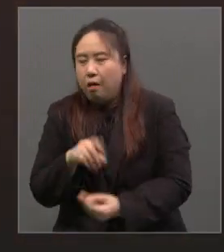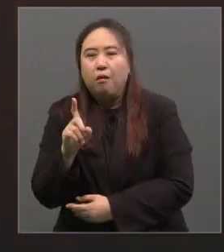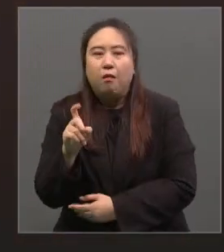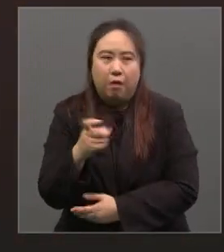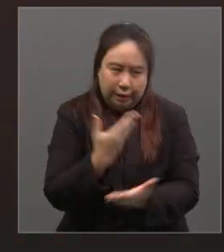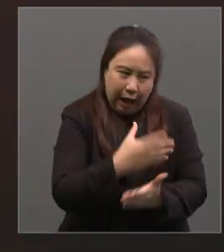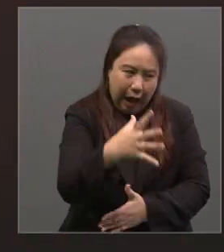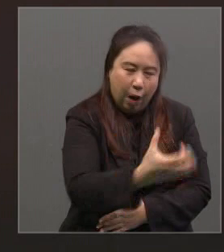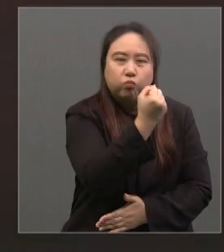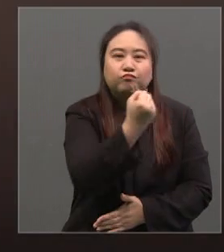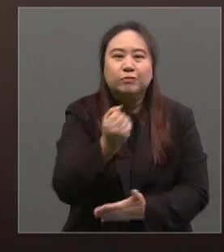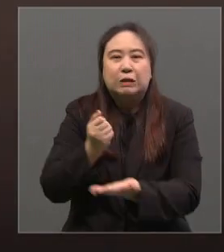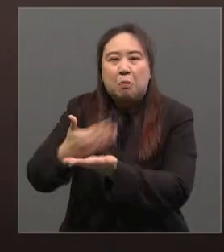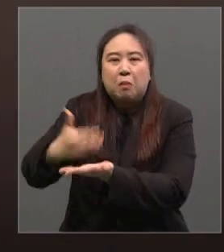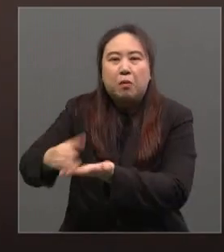ค่ะ